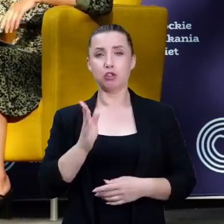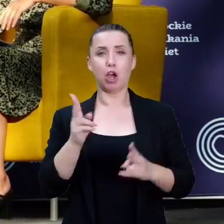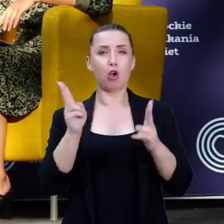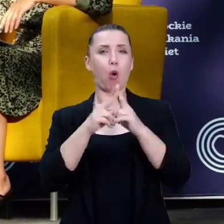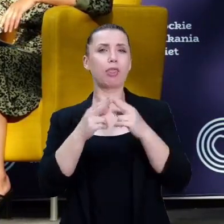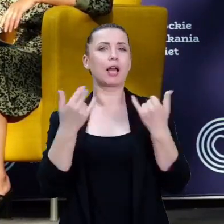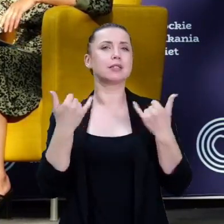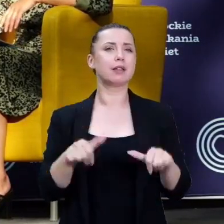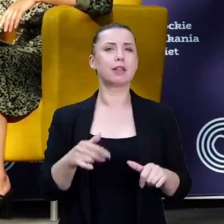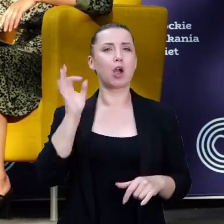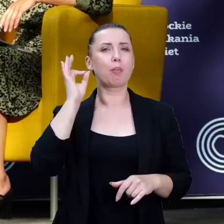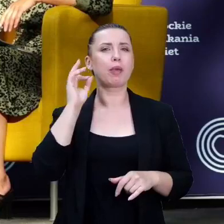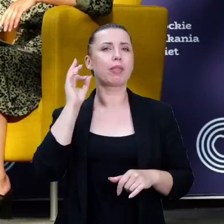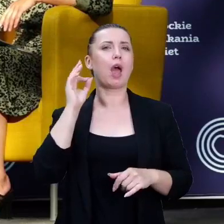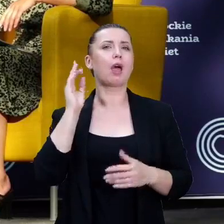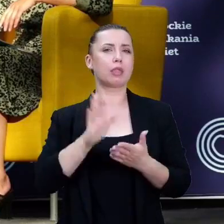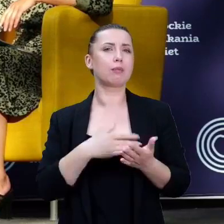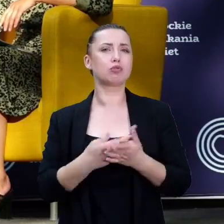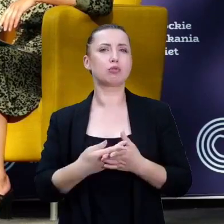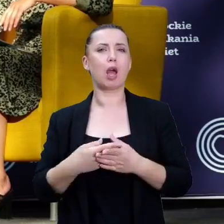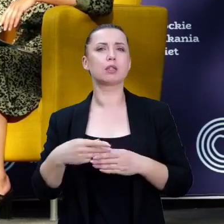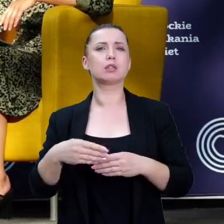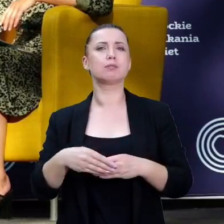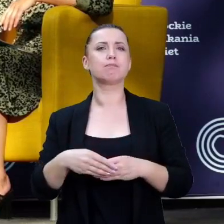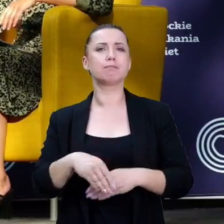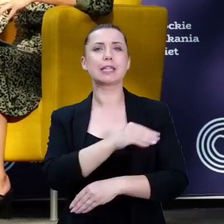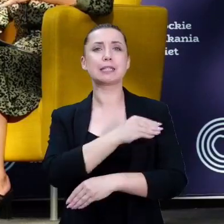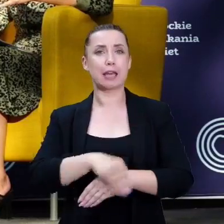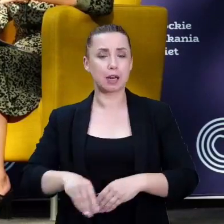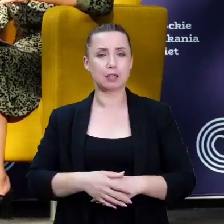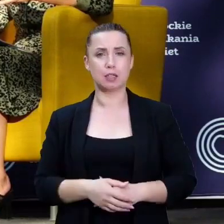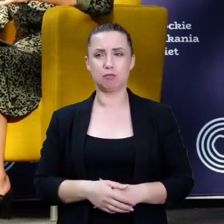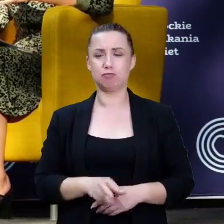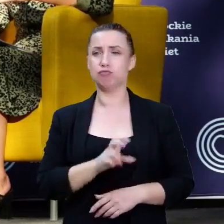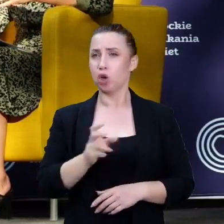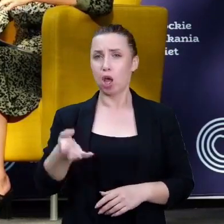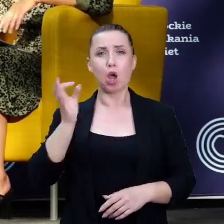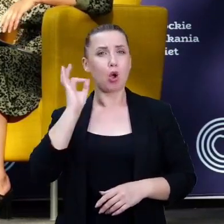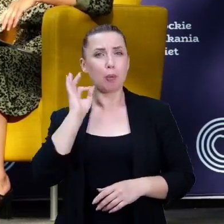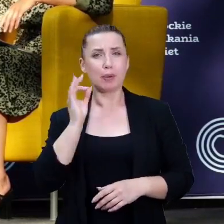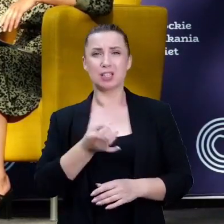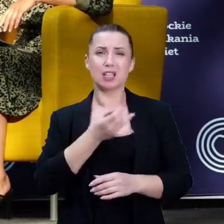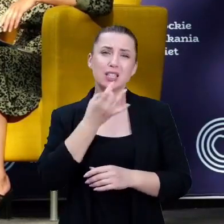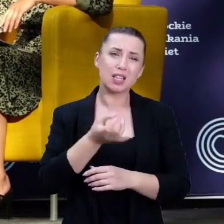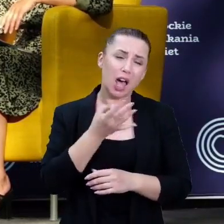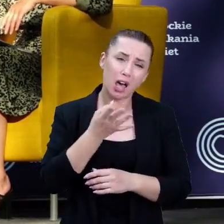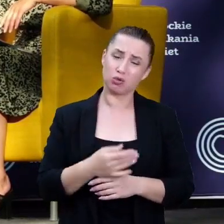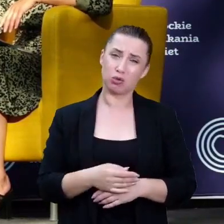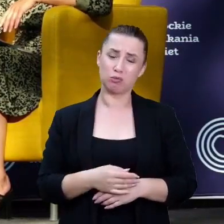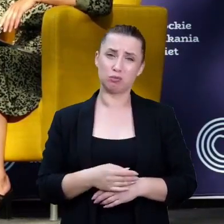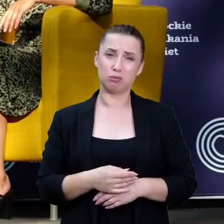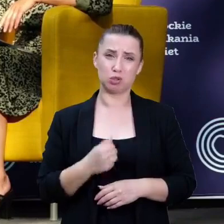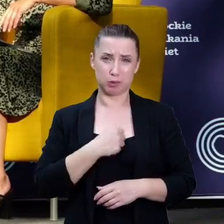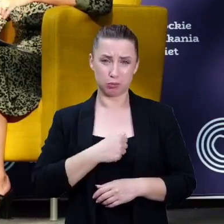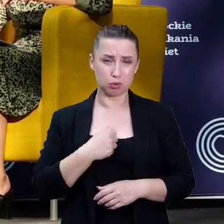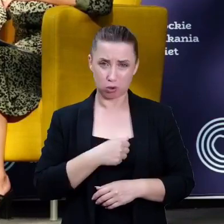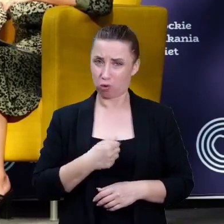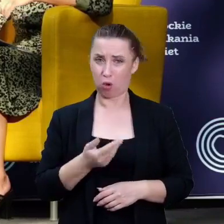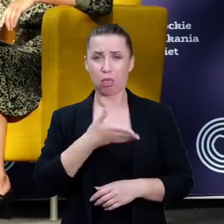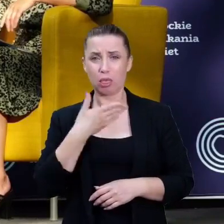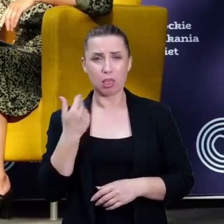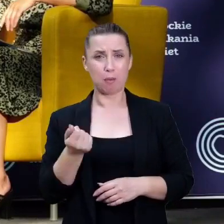Jak to wygląda? Czy faktycznie kobiety skarżą się, że no w pewnym wieku nikt ich już nie zauważa? Magdo, jak